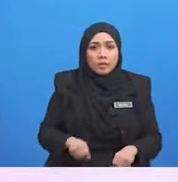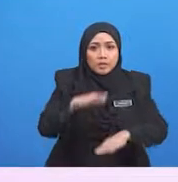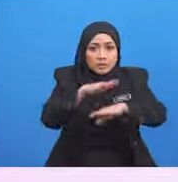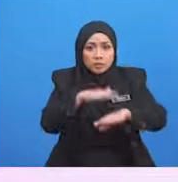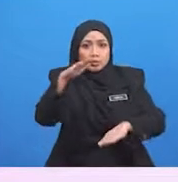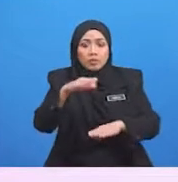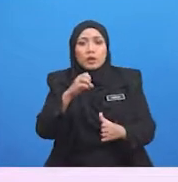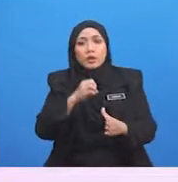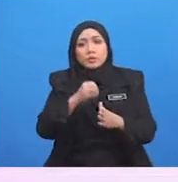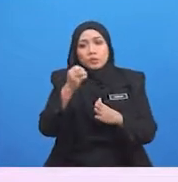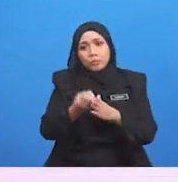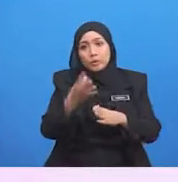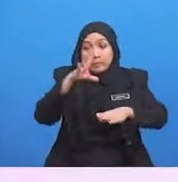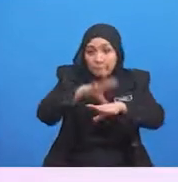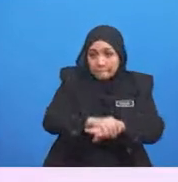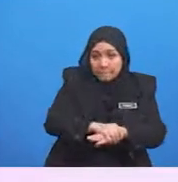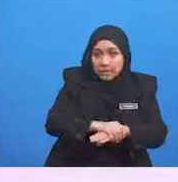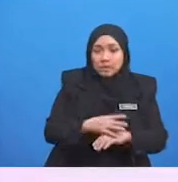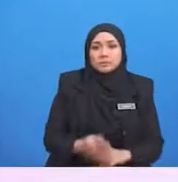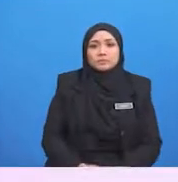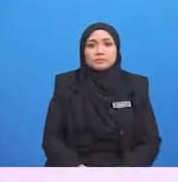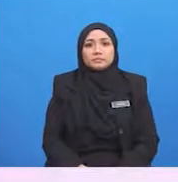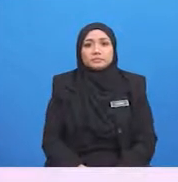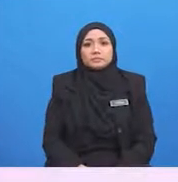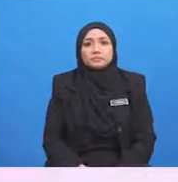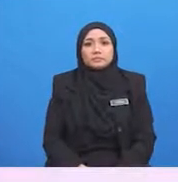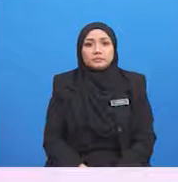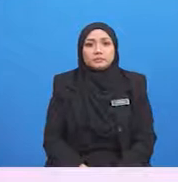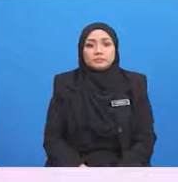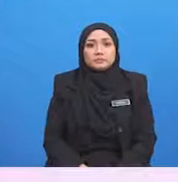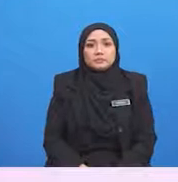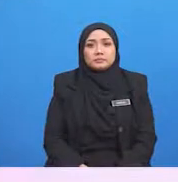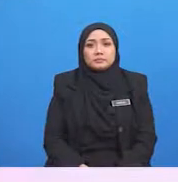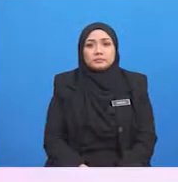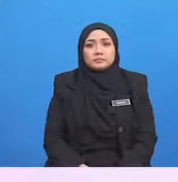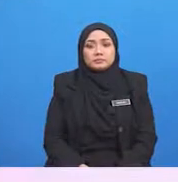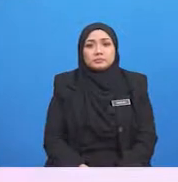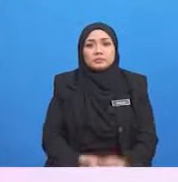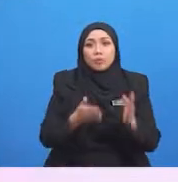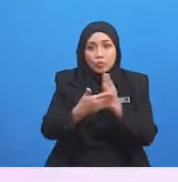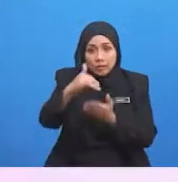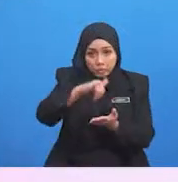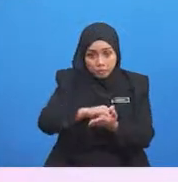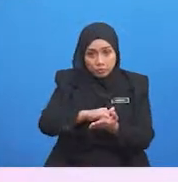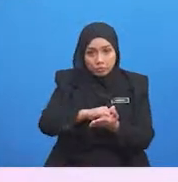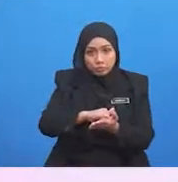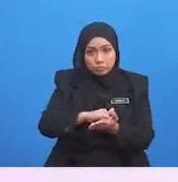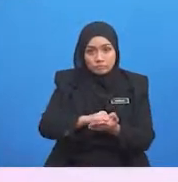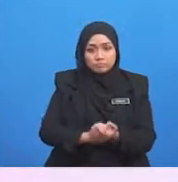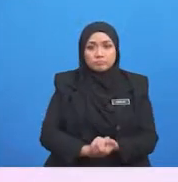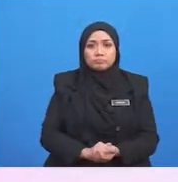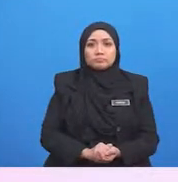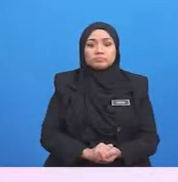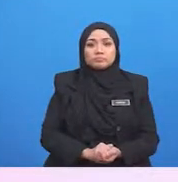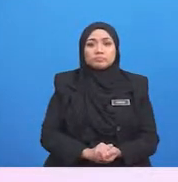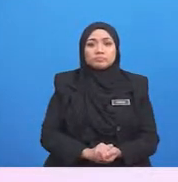bentuk yang tidak boleh disentuh atau dipegang. Oleh itu, para pelajar